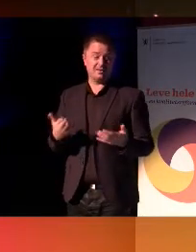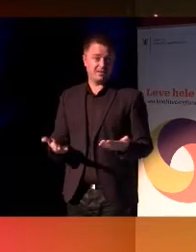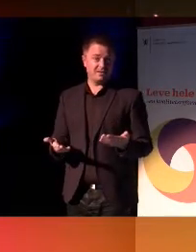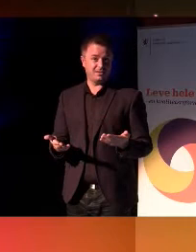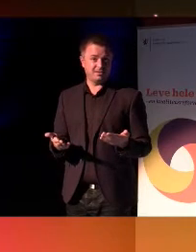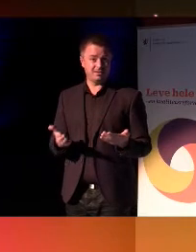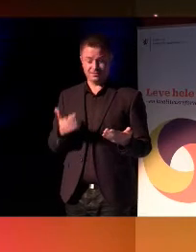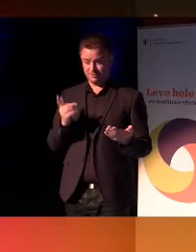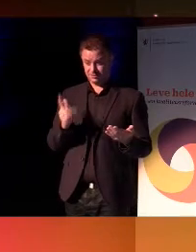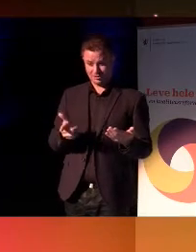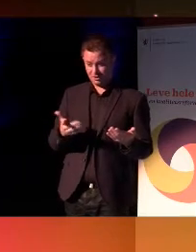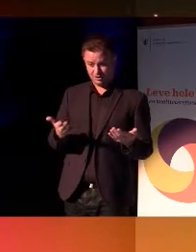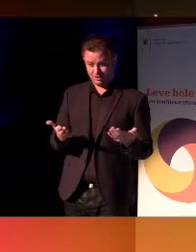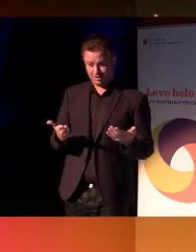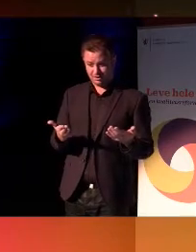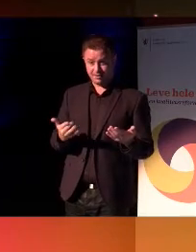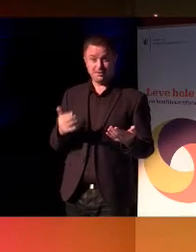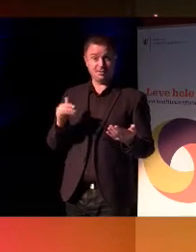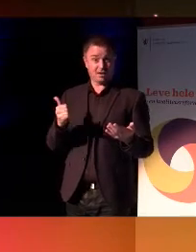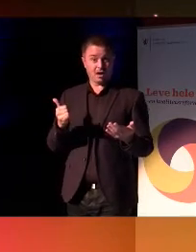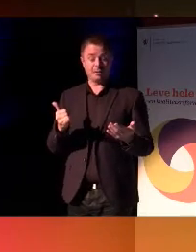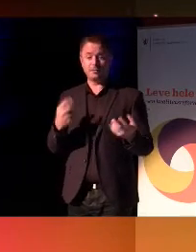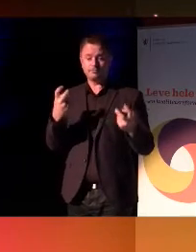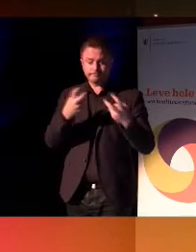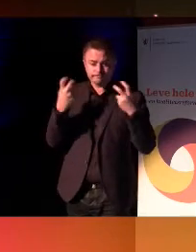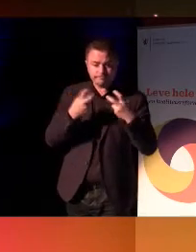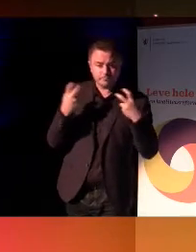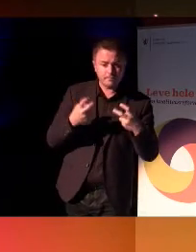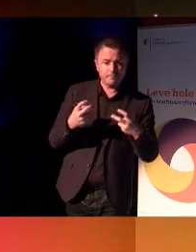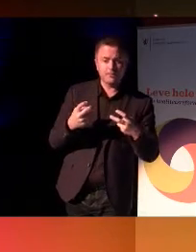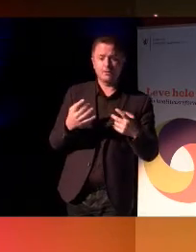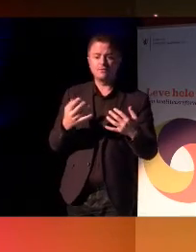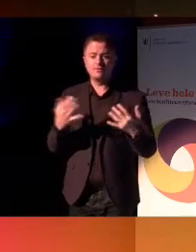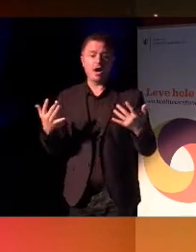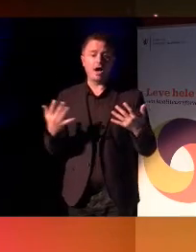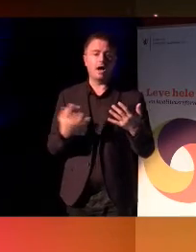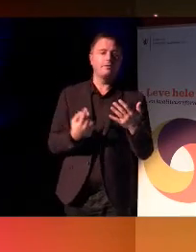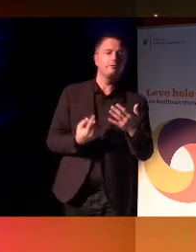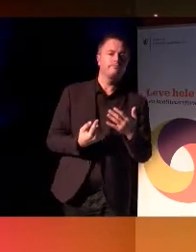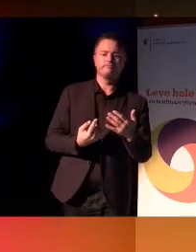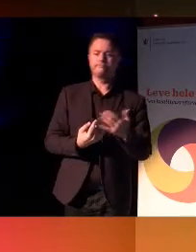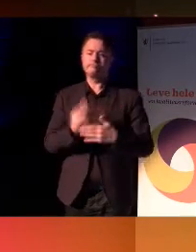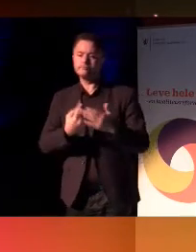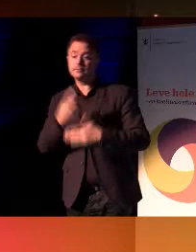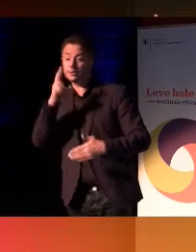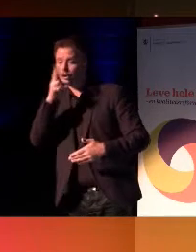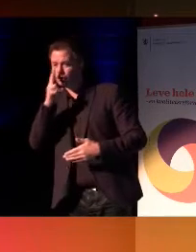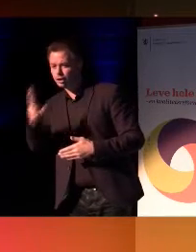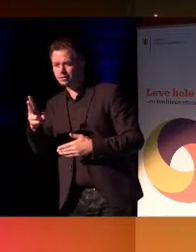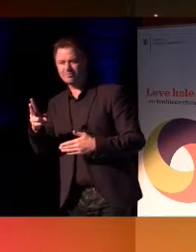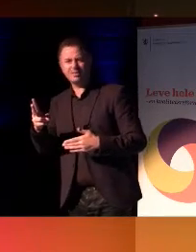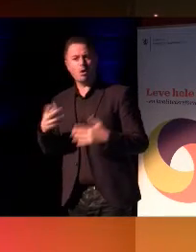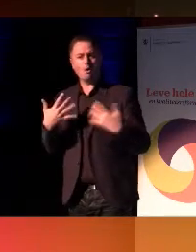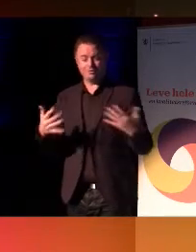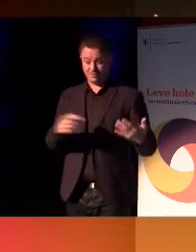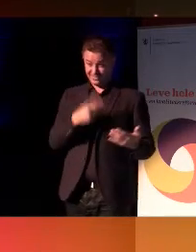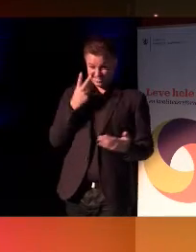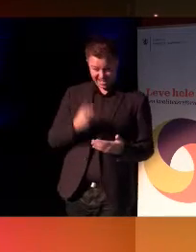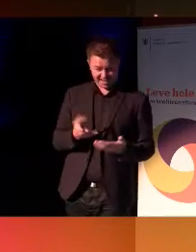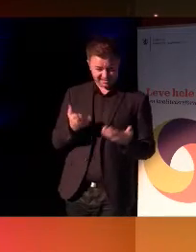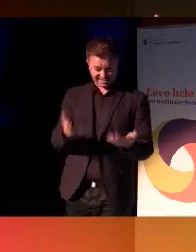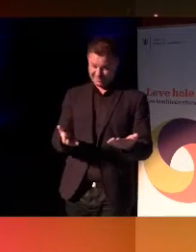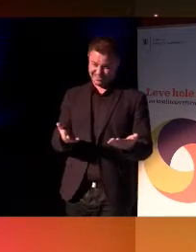tilsynsmyndighet å ikke bare finne de samme feilene, at vi kunne finne noen nye feil, men vi finner altså veldig ofte de samme feilene over